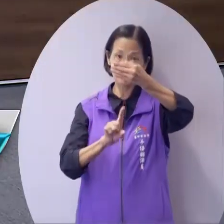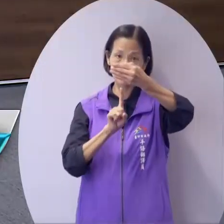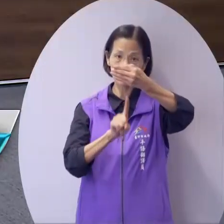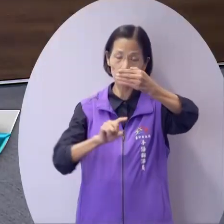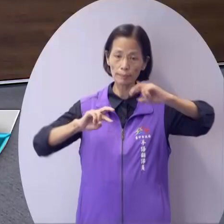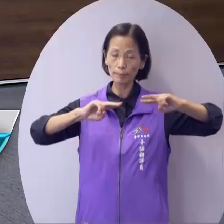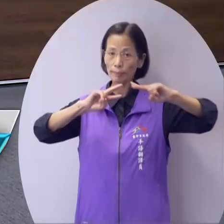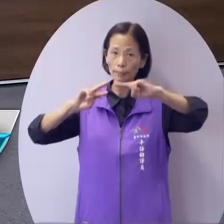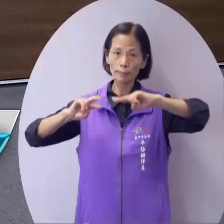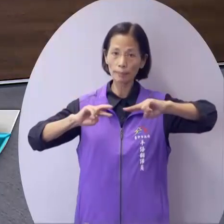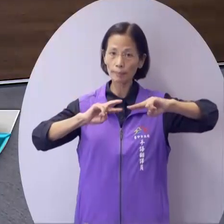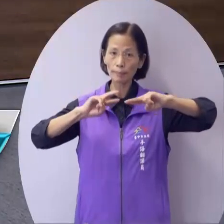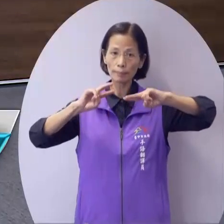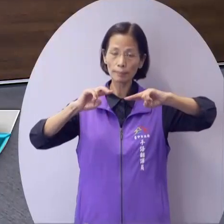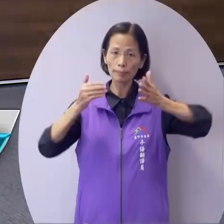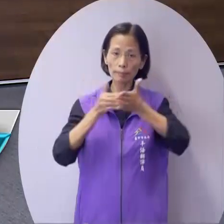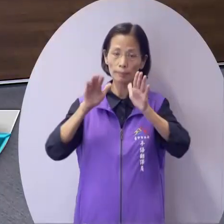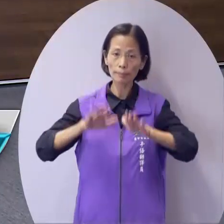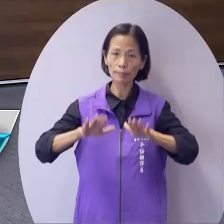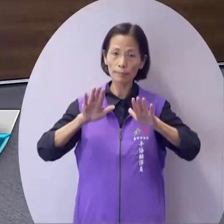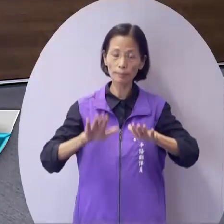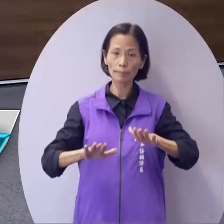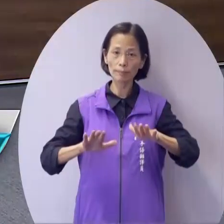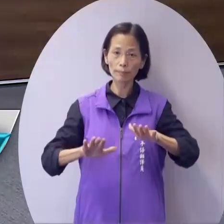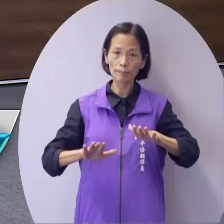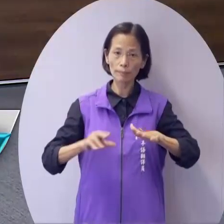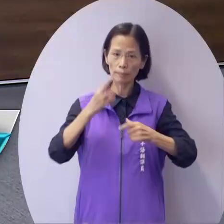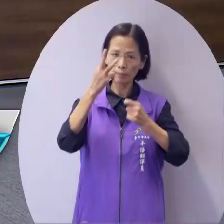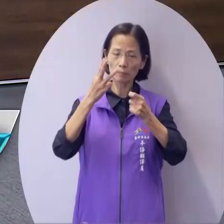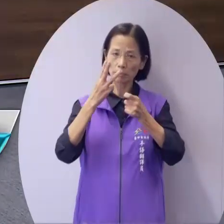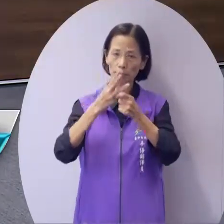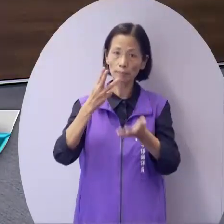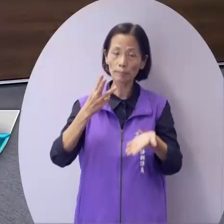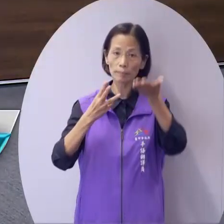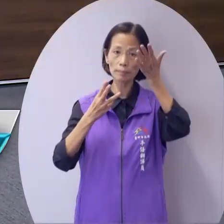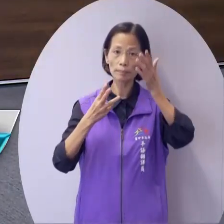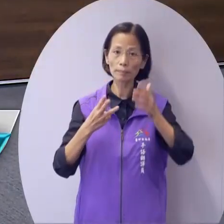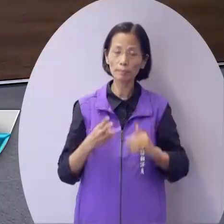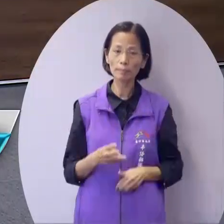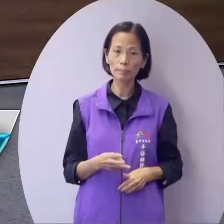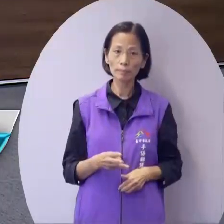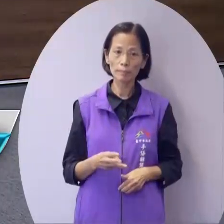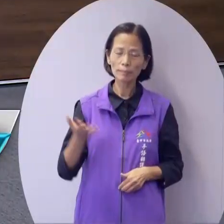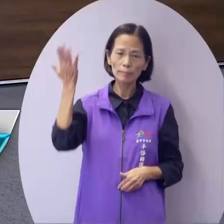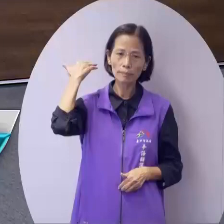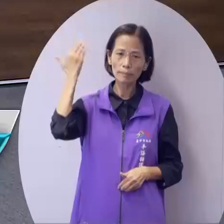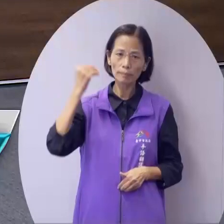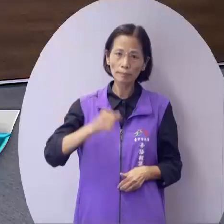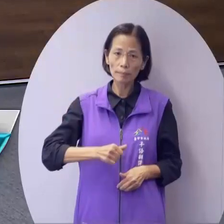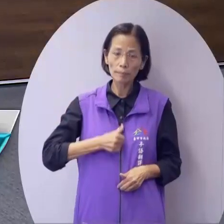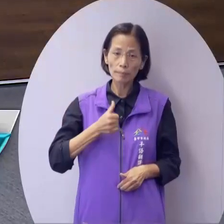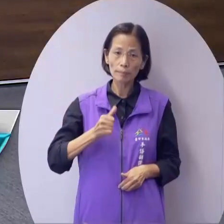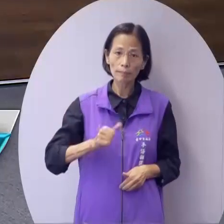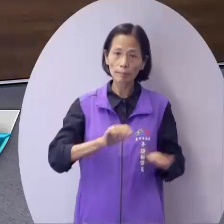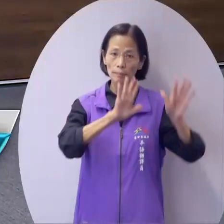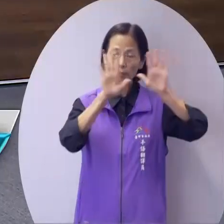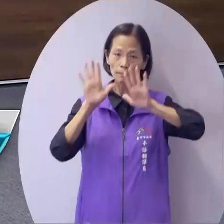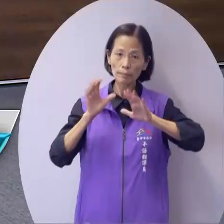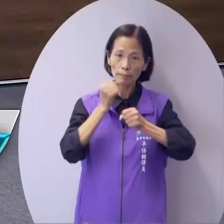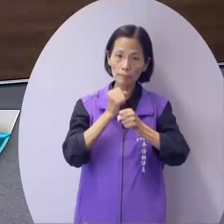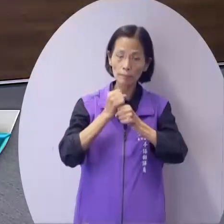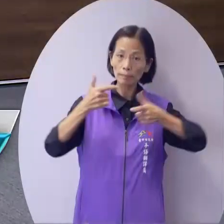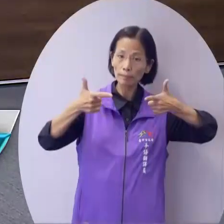106年9月21号修订，到现在已经有超过3年。那因应招租的实务跟执行上的需